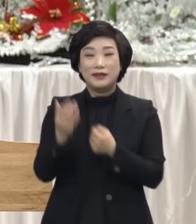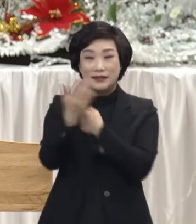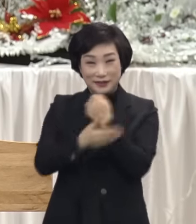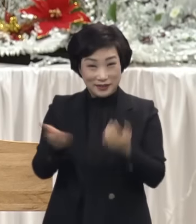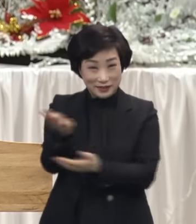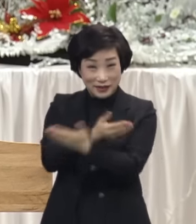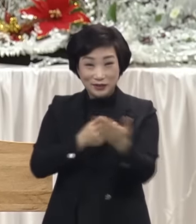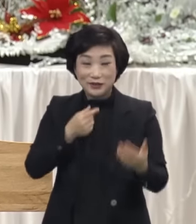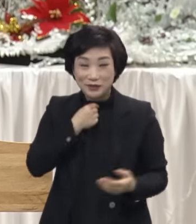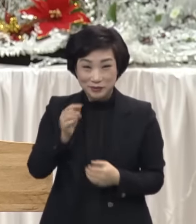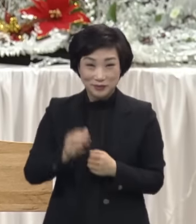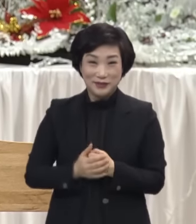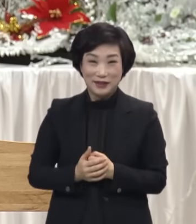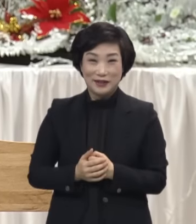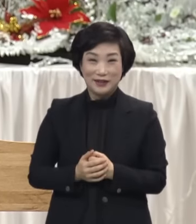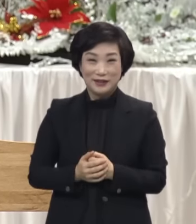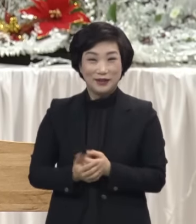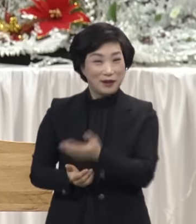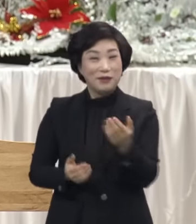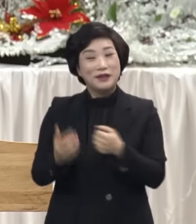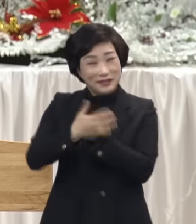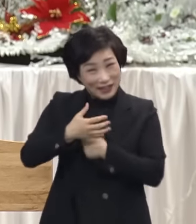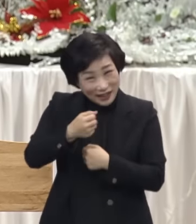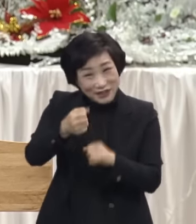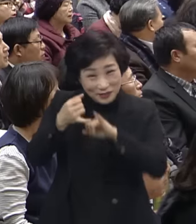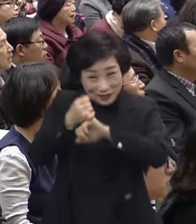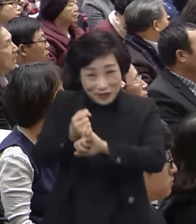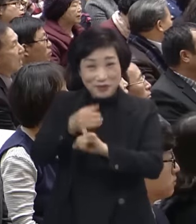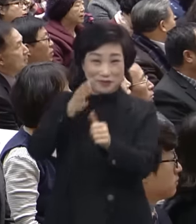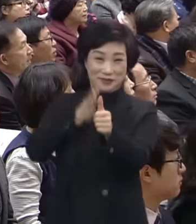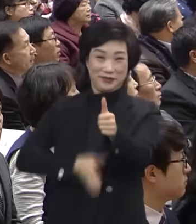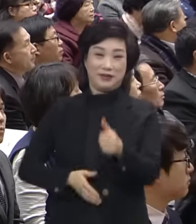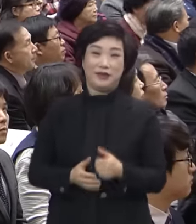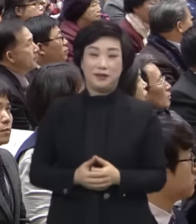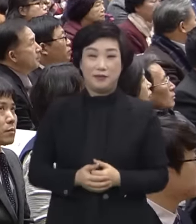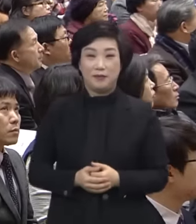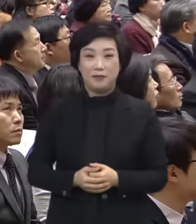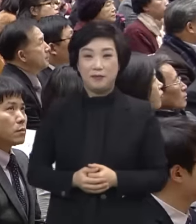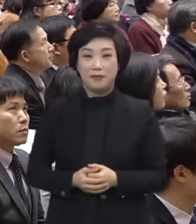은혜를 꼭 받고자 합니다.